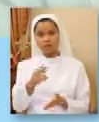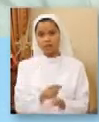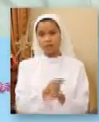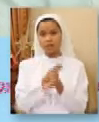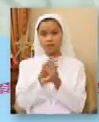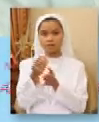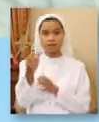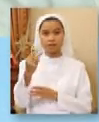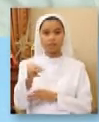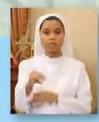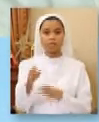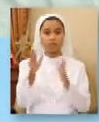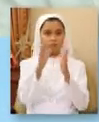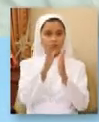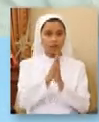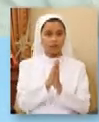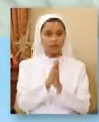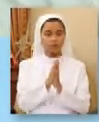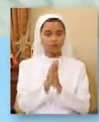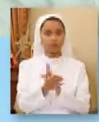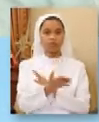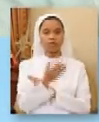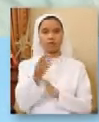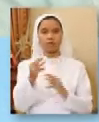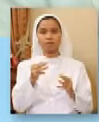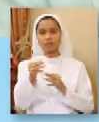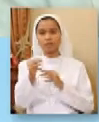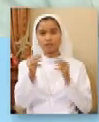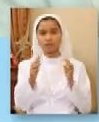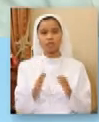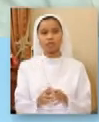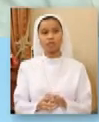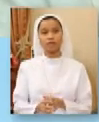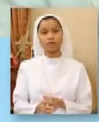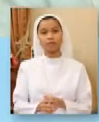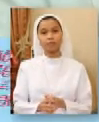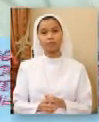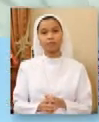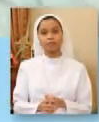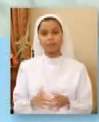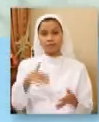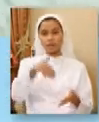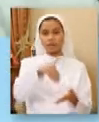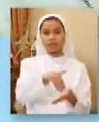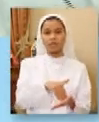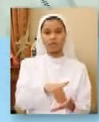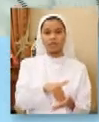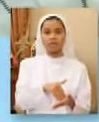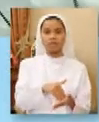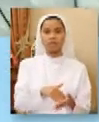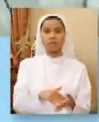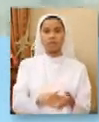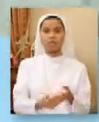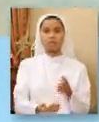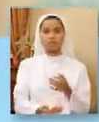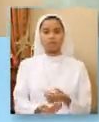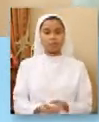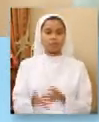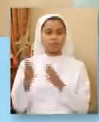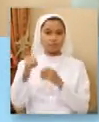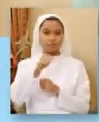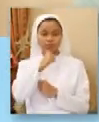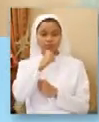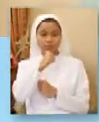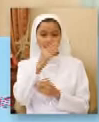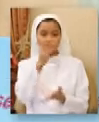sila, tabangan sila, pagdasal ang kanilang ministry. No, kaya uli po, sana